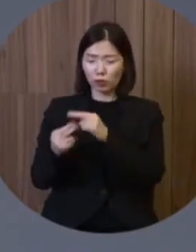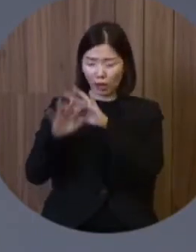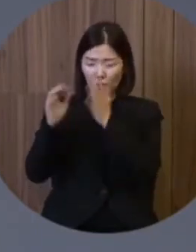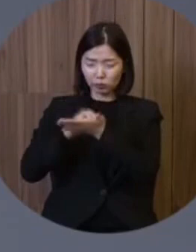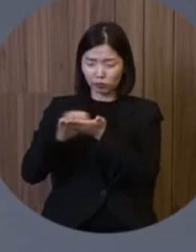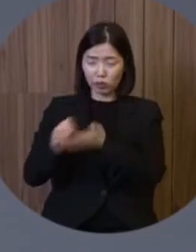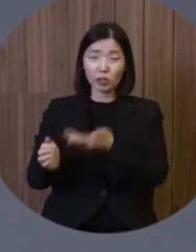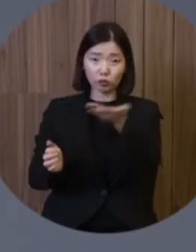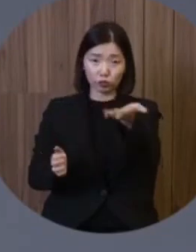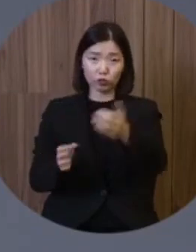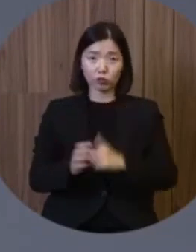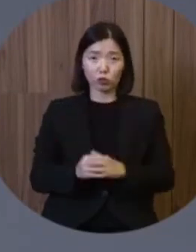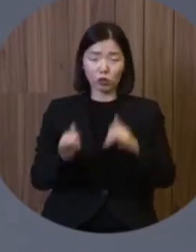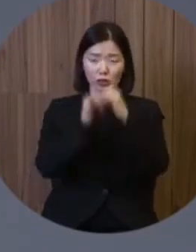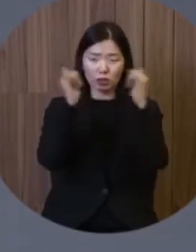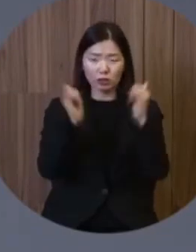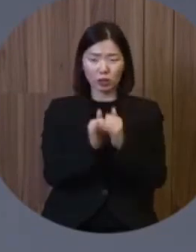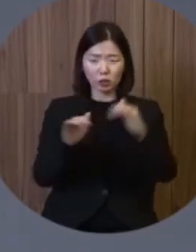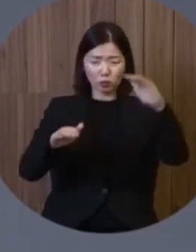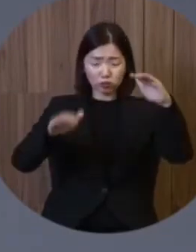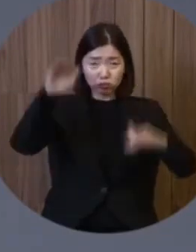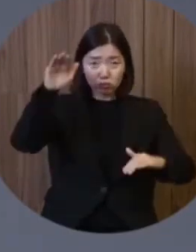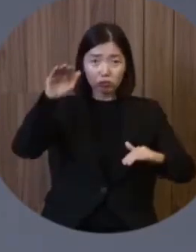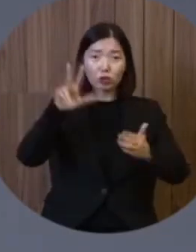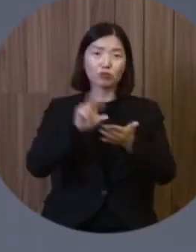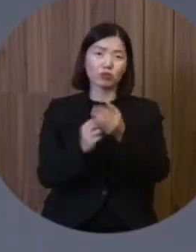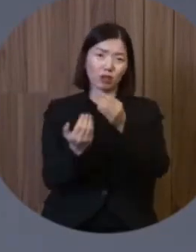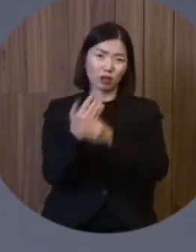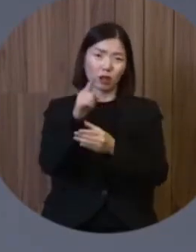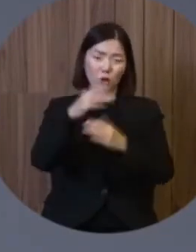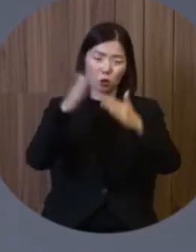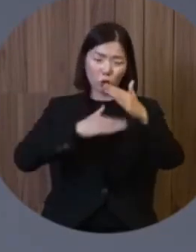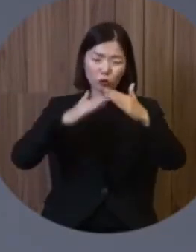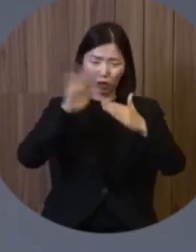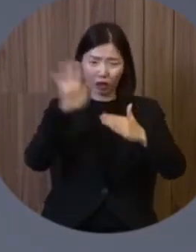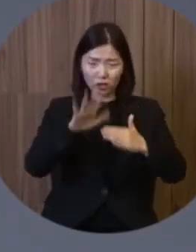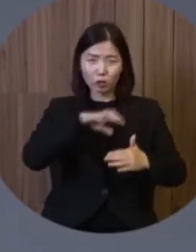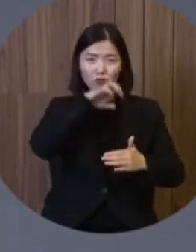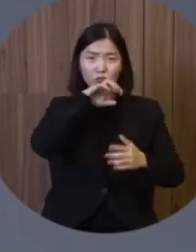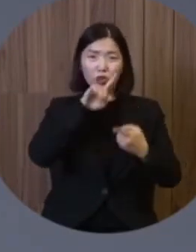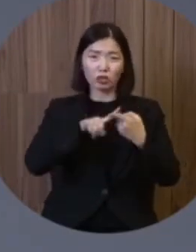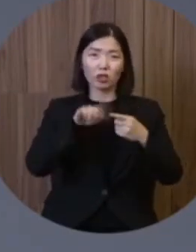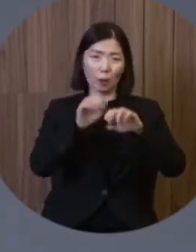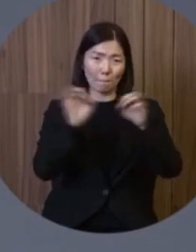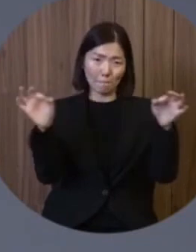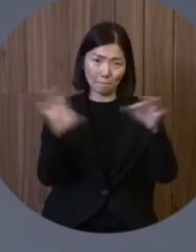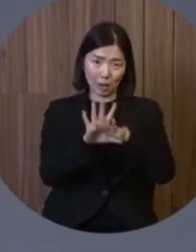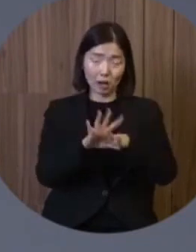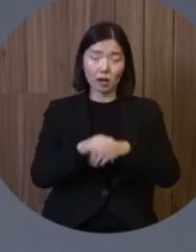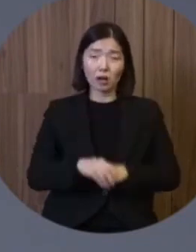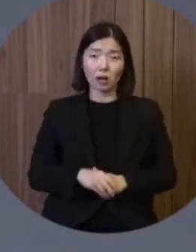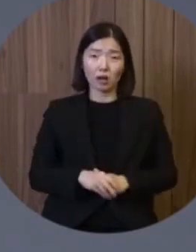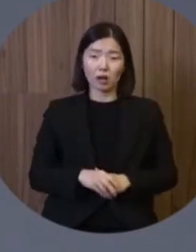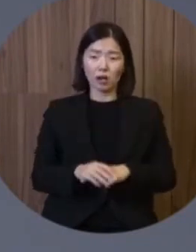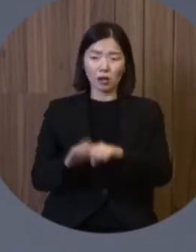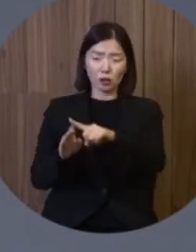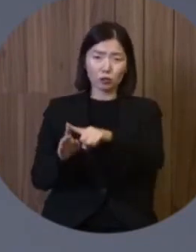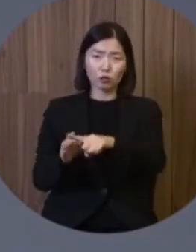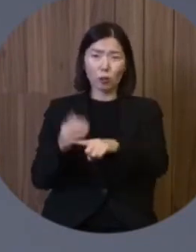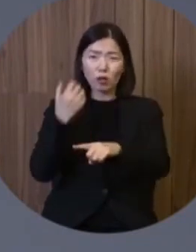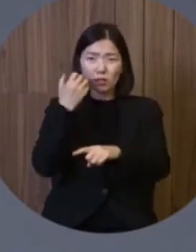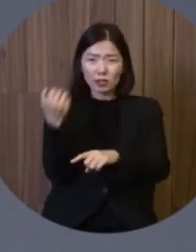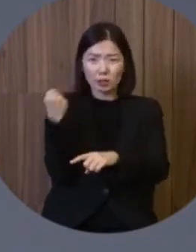보상하겠습니다. 사회적 양극화를 만들어낸 불공정, 불평등을 끝장내겠습니다. 기득권과의